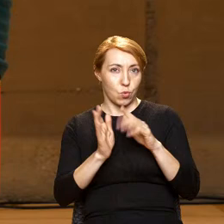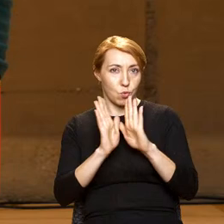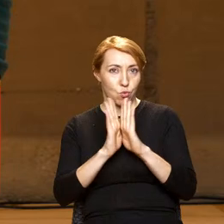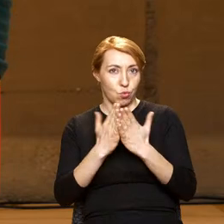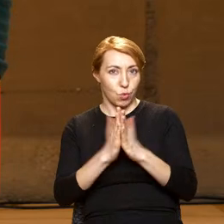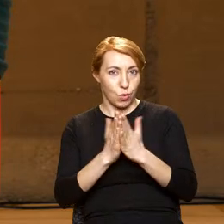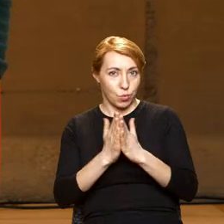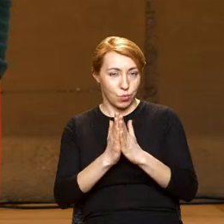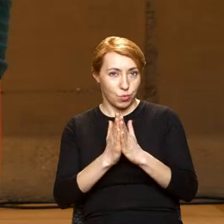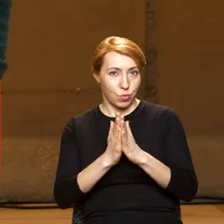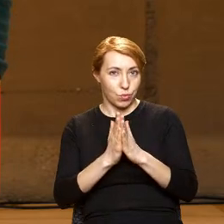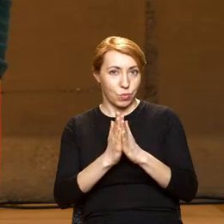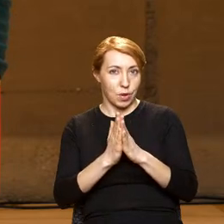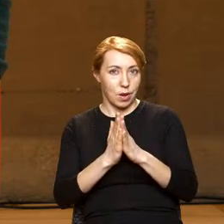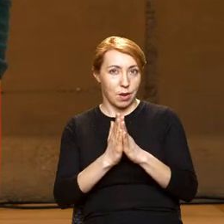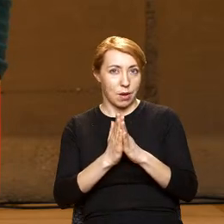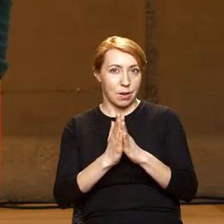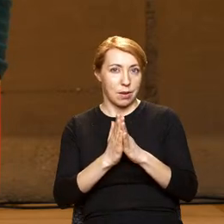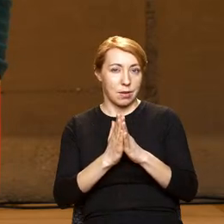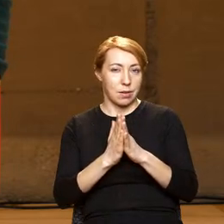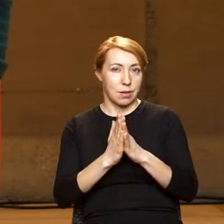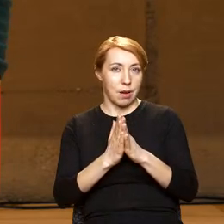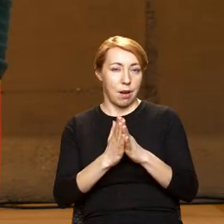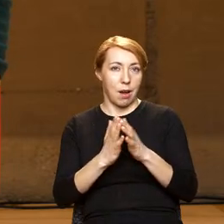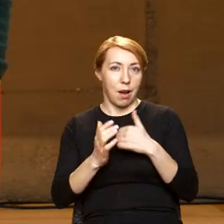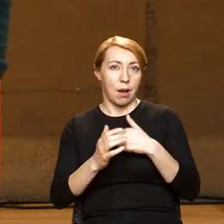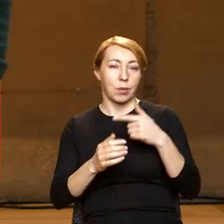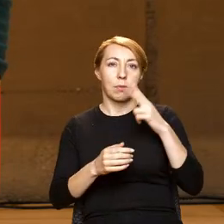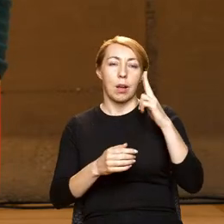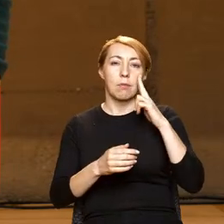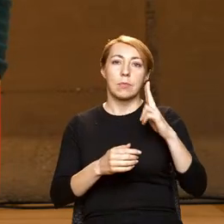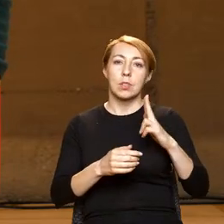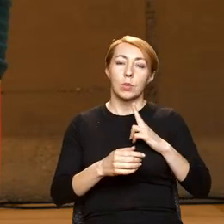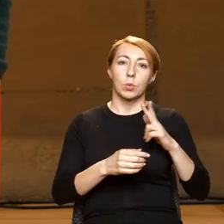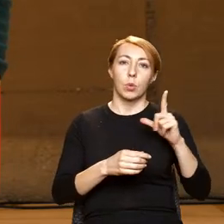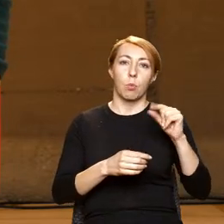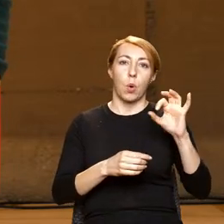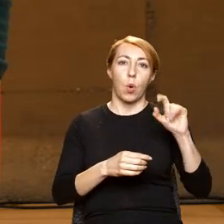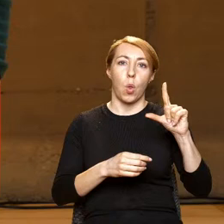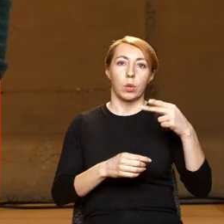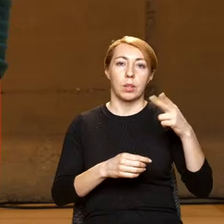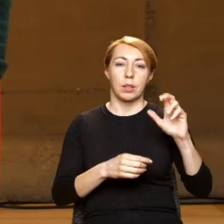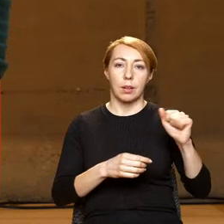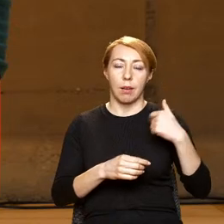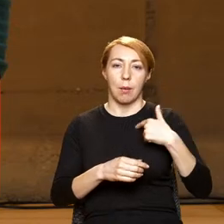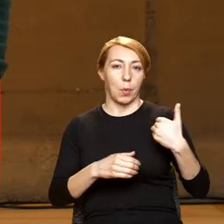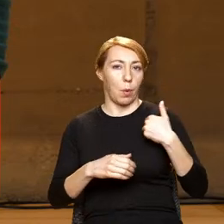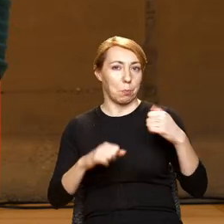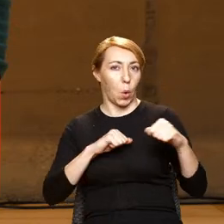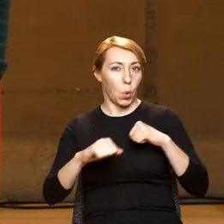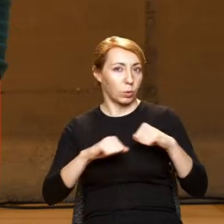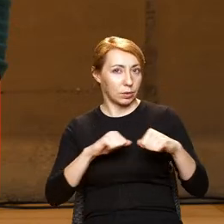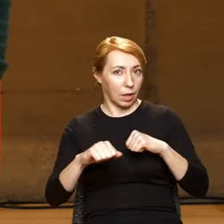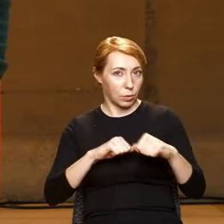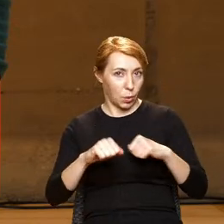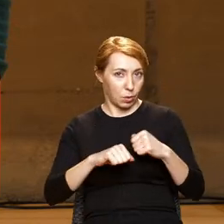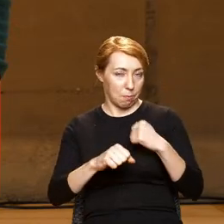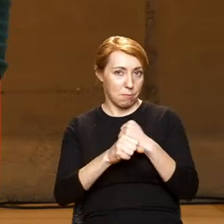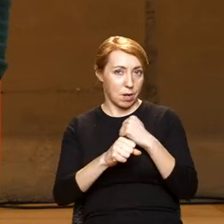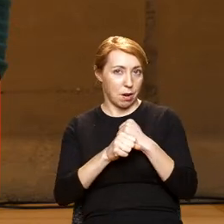książce. Jako pracownik Instytutu Polonika byłam koordynatorem